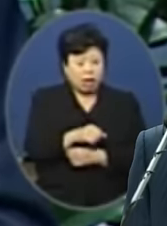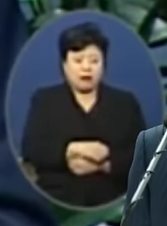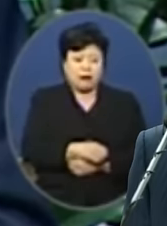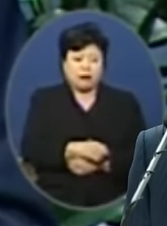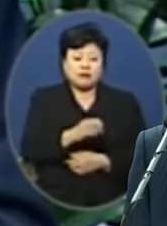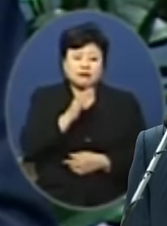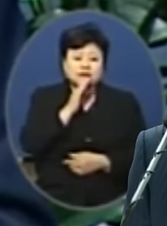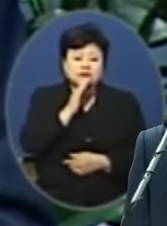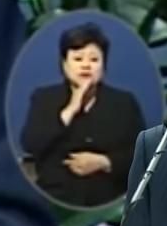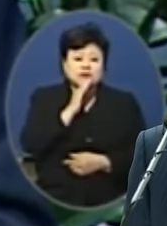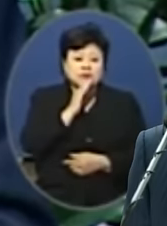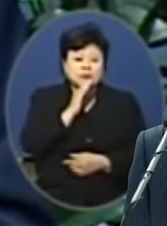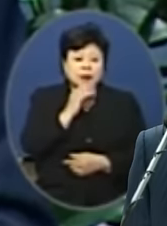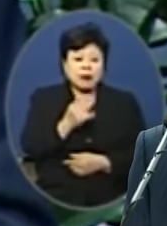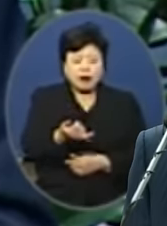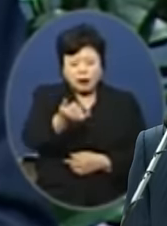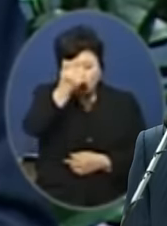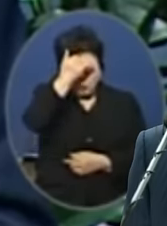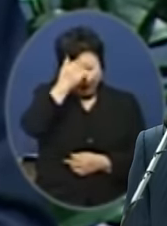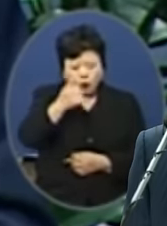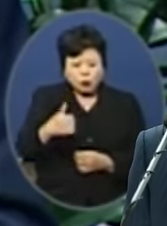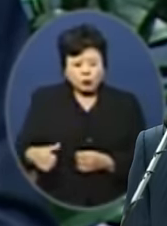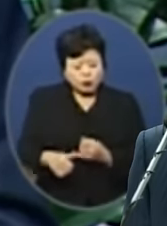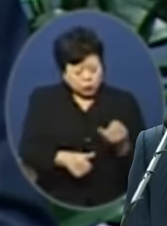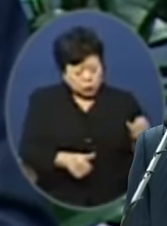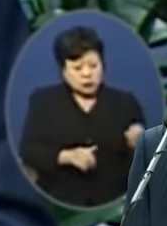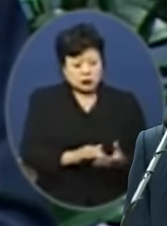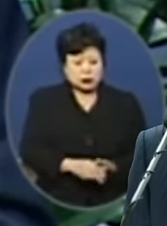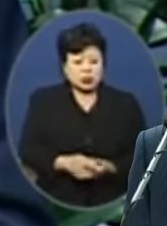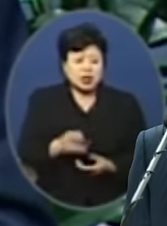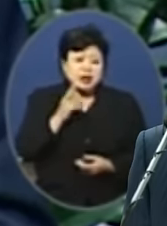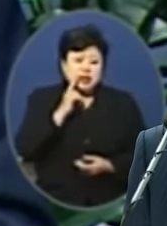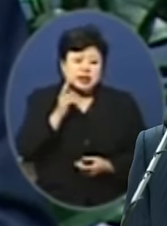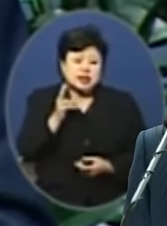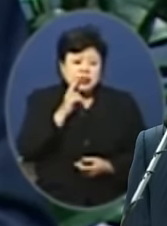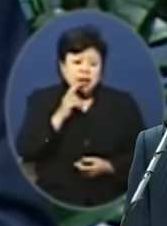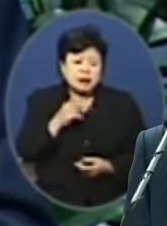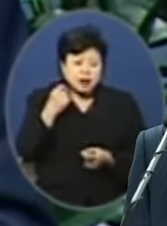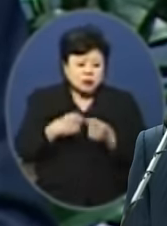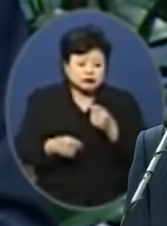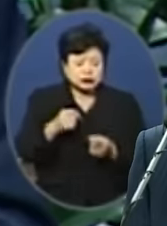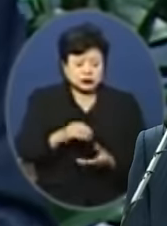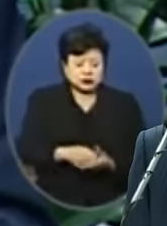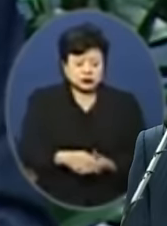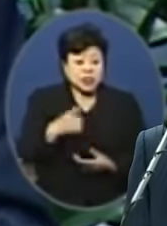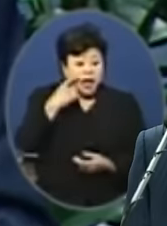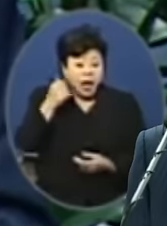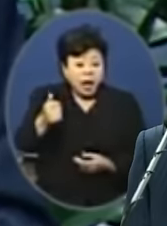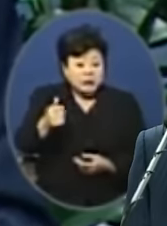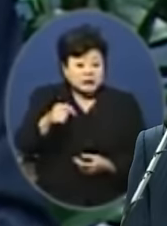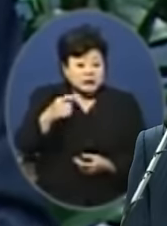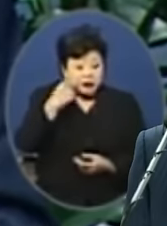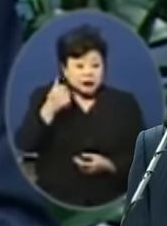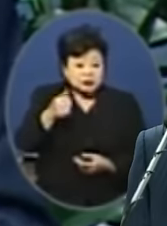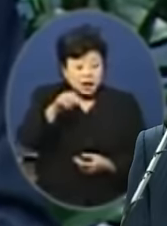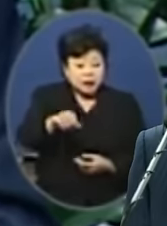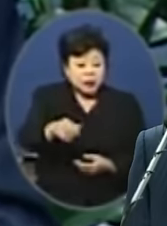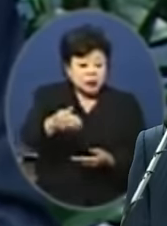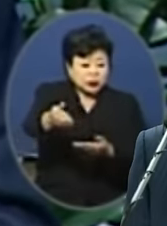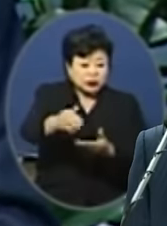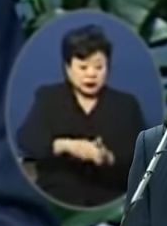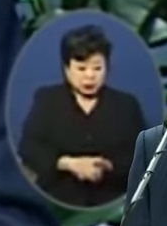참 효성스러운 며느리라고 하는데 뭐냐면 담배때 담배불을 붙여가지고서 아버지 시아버지 영진에 가다